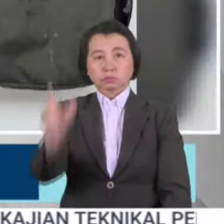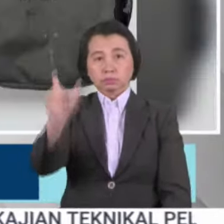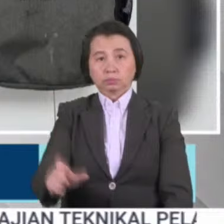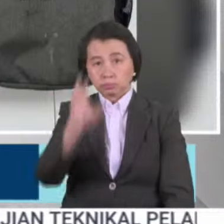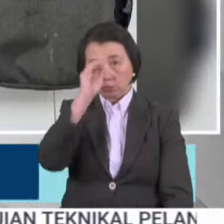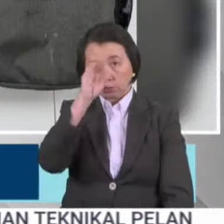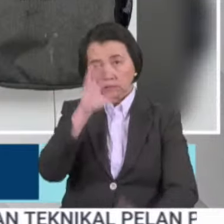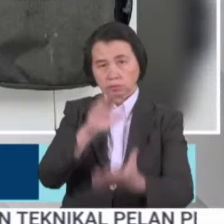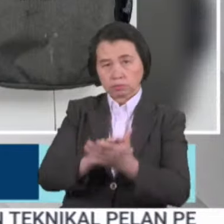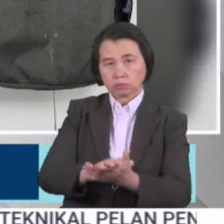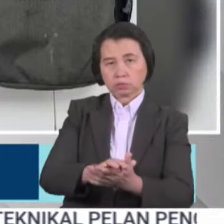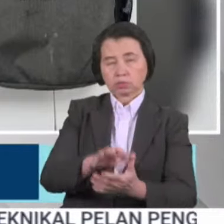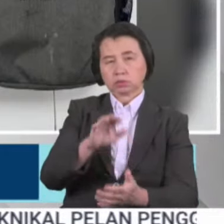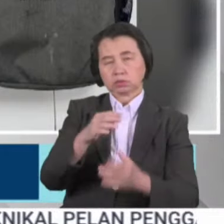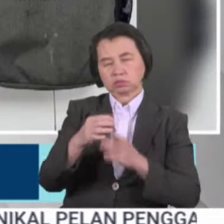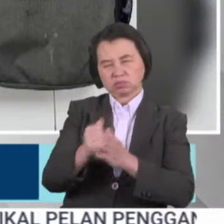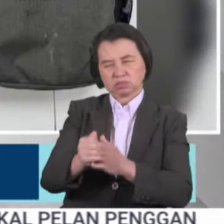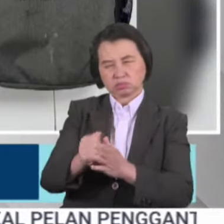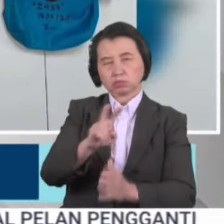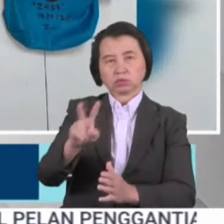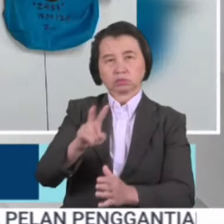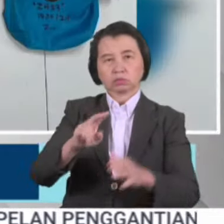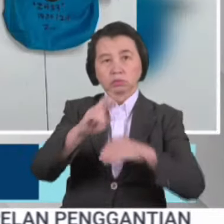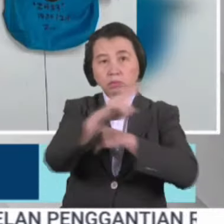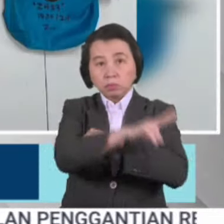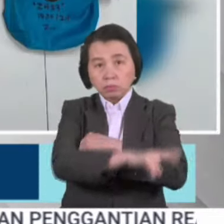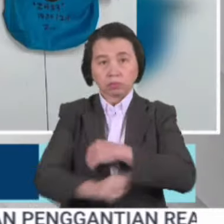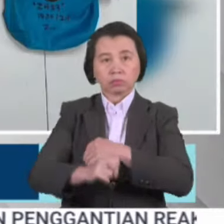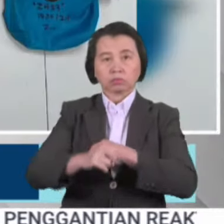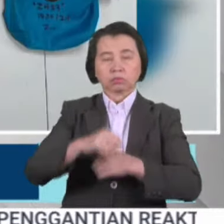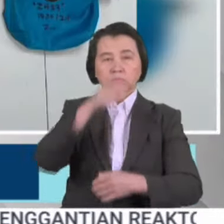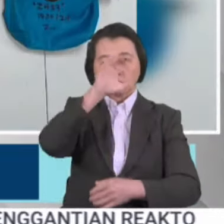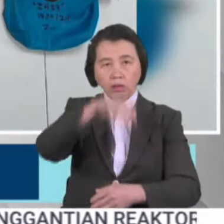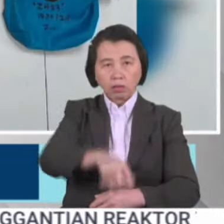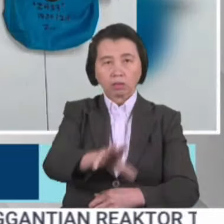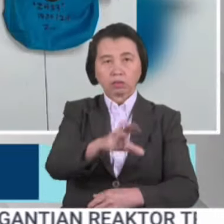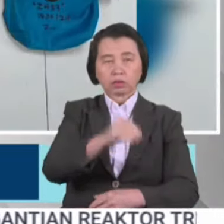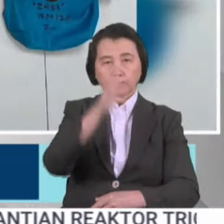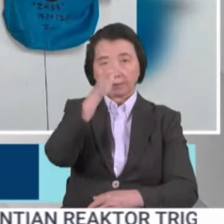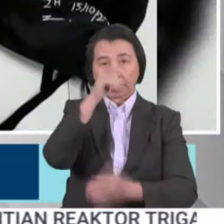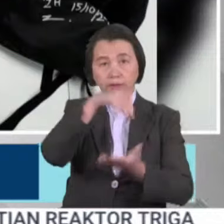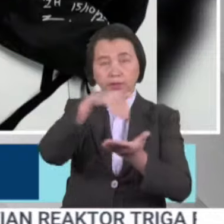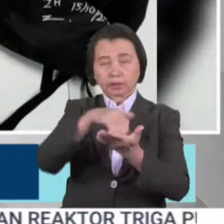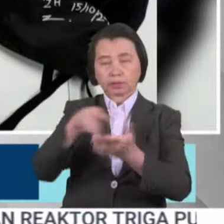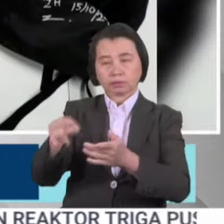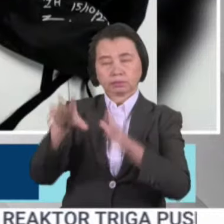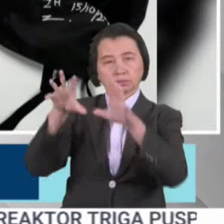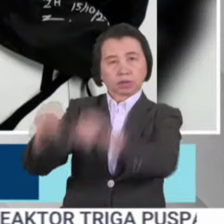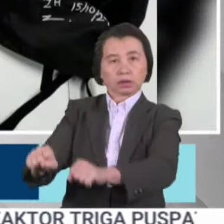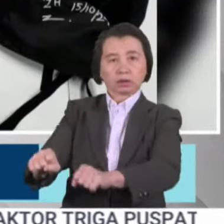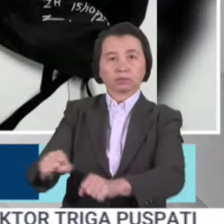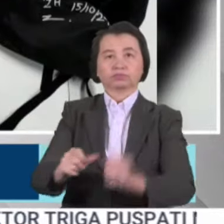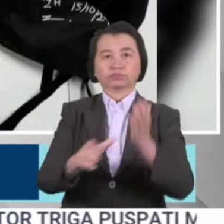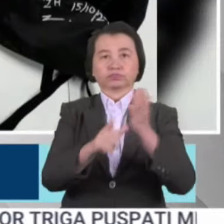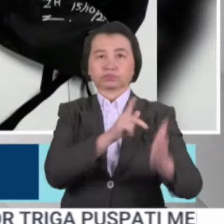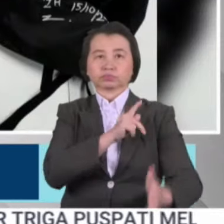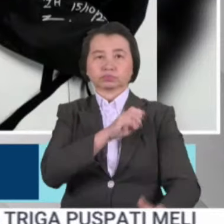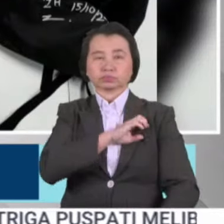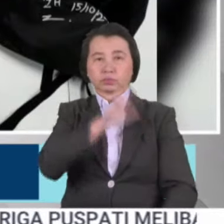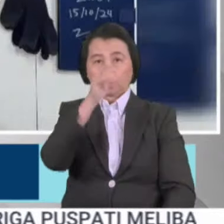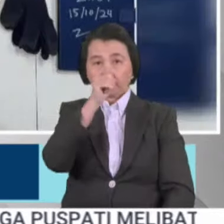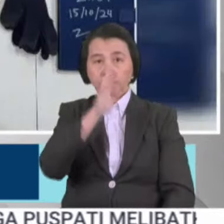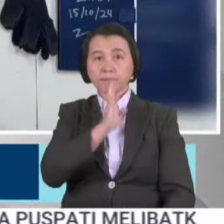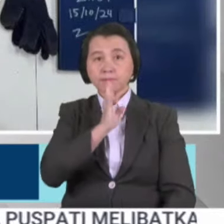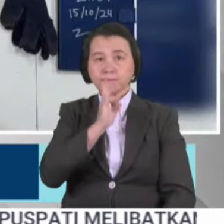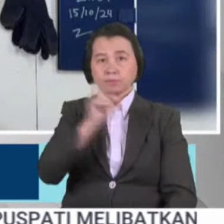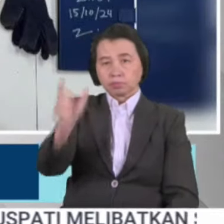Seorang lelaki dipercayai dalam 22 kes pecah rumah di sekitar Alur Gajah dan Melaka Tengah ditahan. Timbalan Ketua Polis Melaka